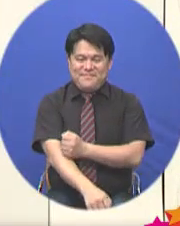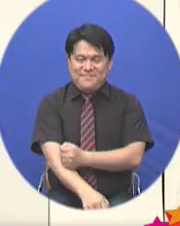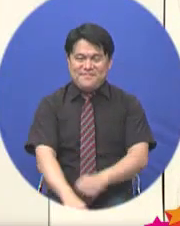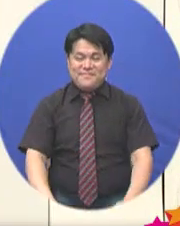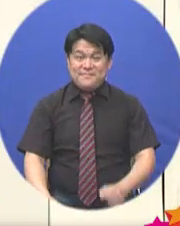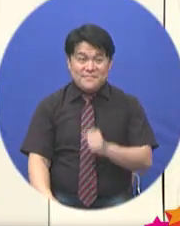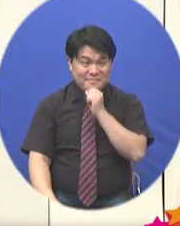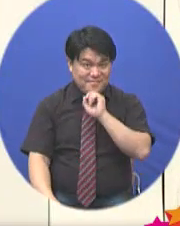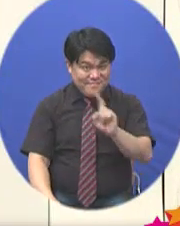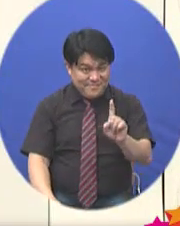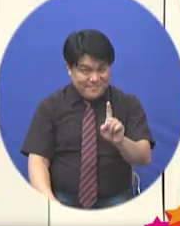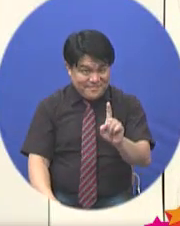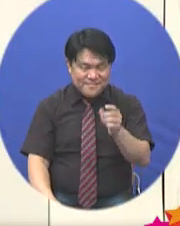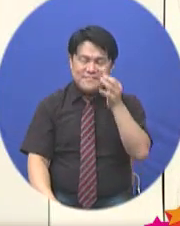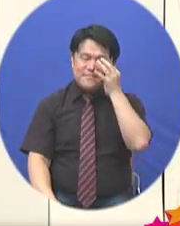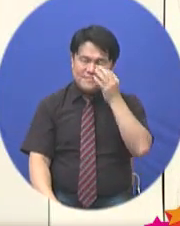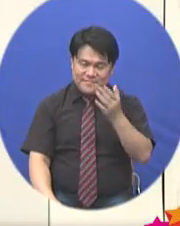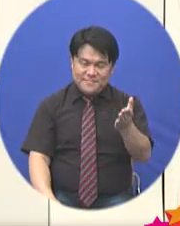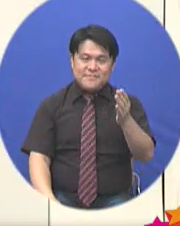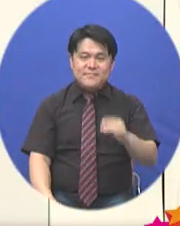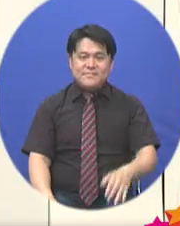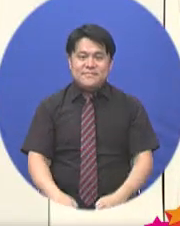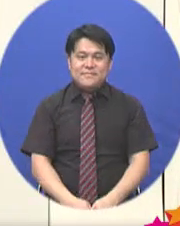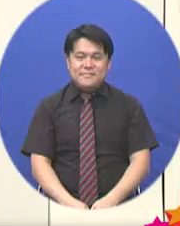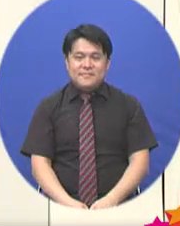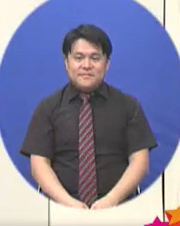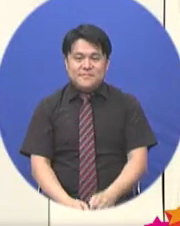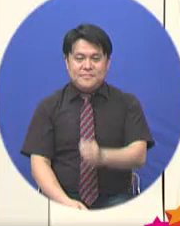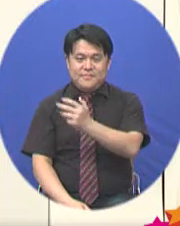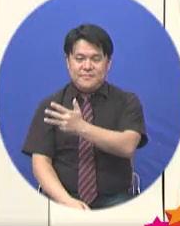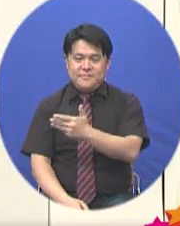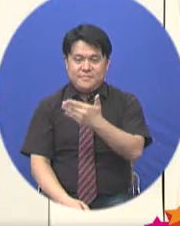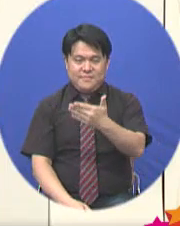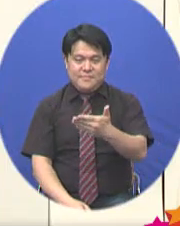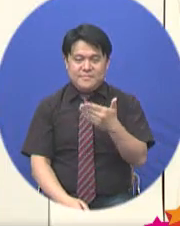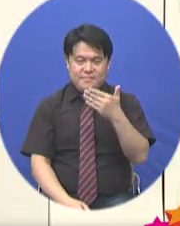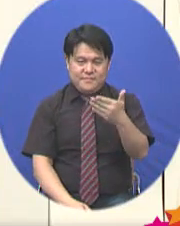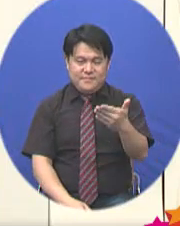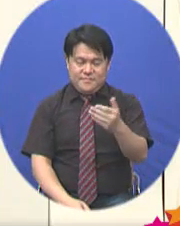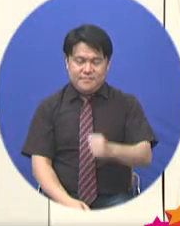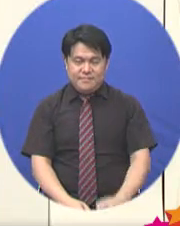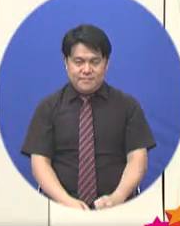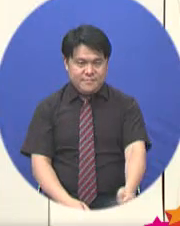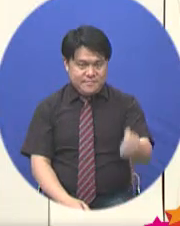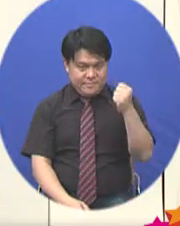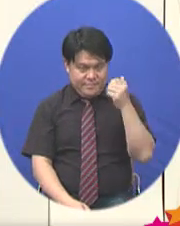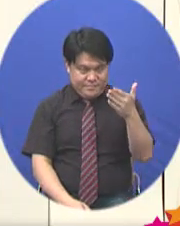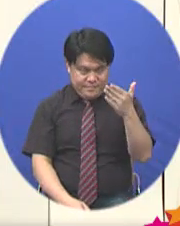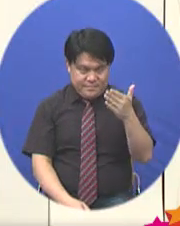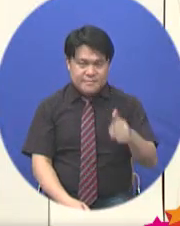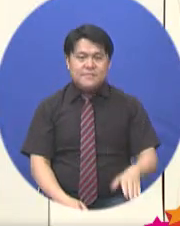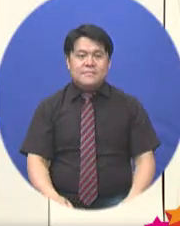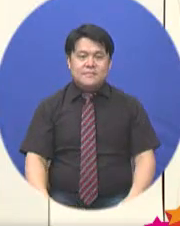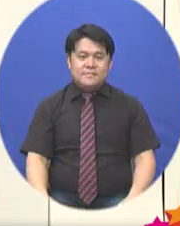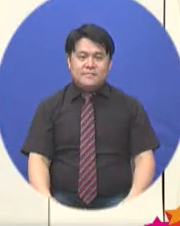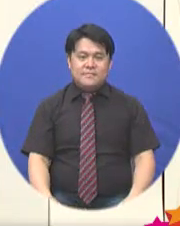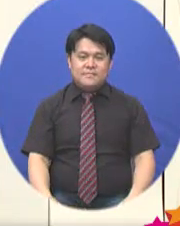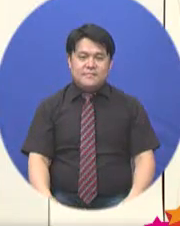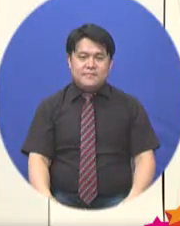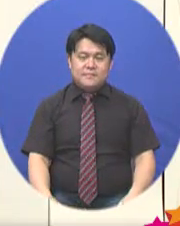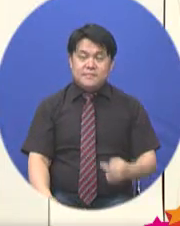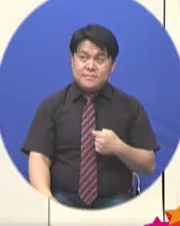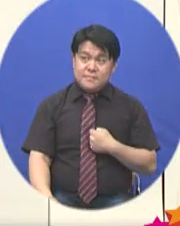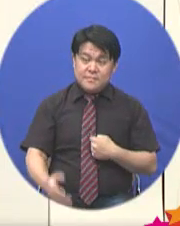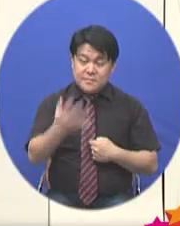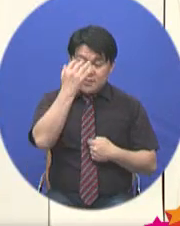감사합니다. 네. 점수 볼까요? 네. 자, 점수는요. 8점, 9점, 9점, 보너스 9점. 네,